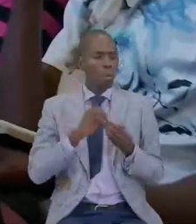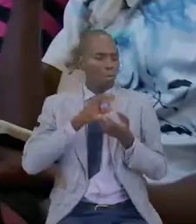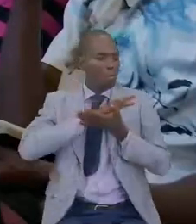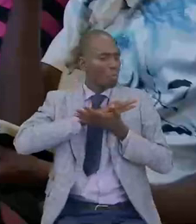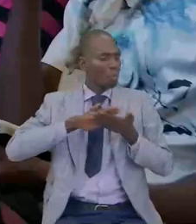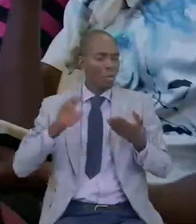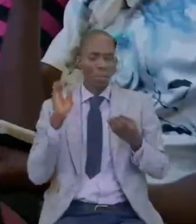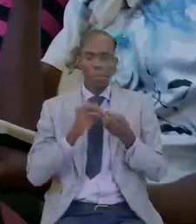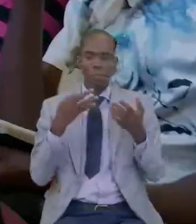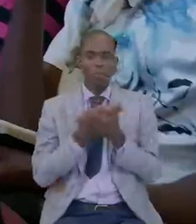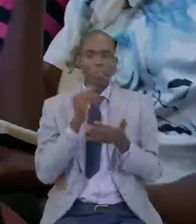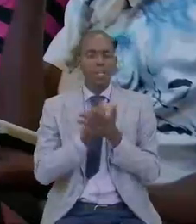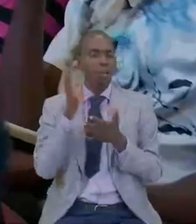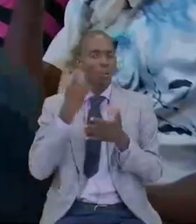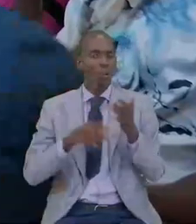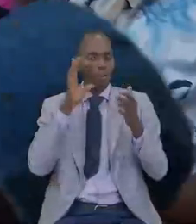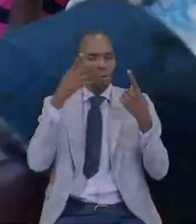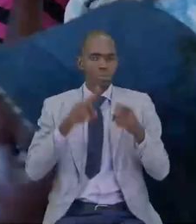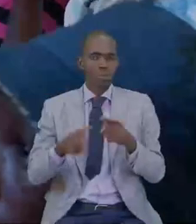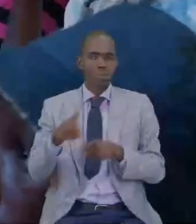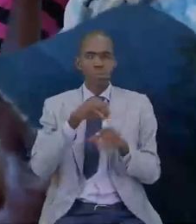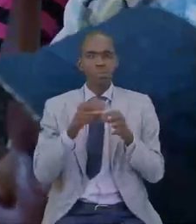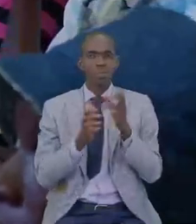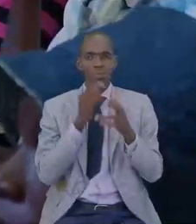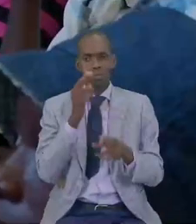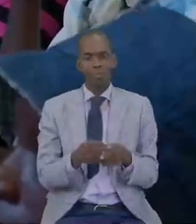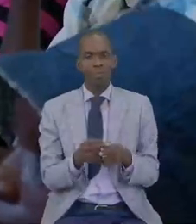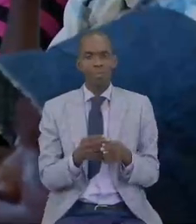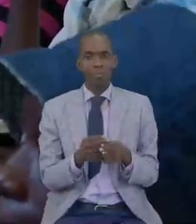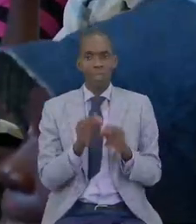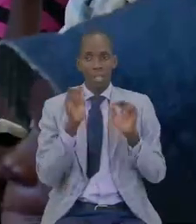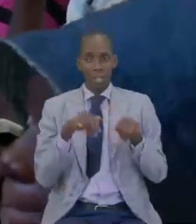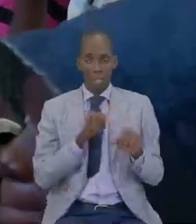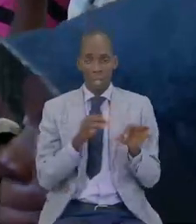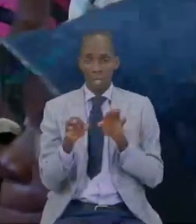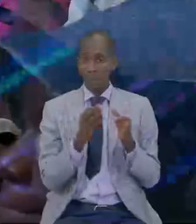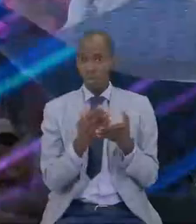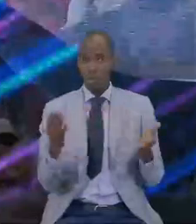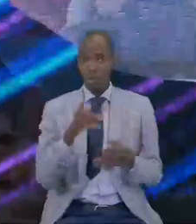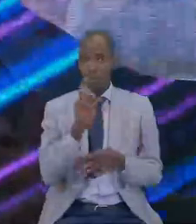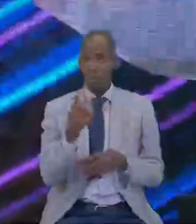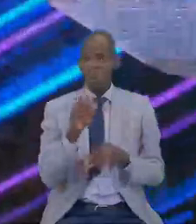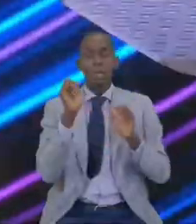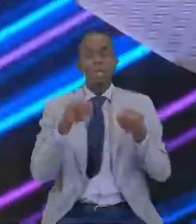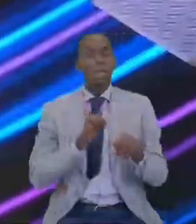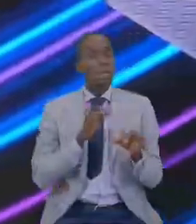t'arriver. Est-ce que je peux expliquer quelque chose? Est-ce que je peux expliquer quelque chose?